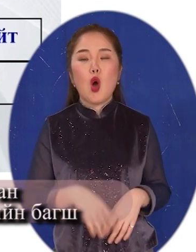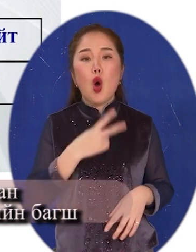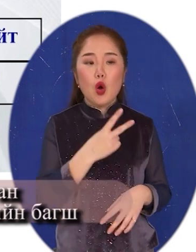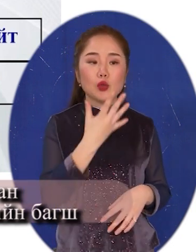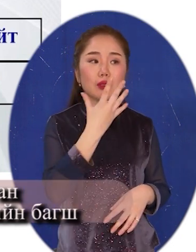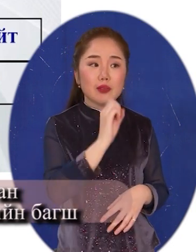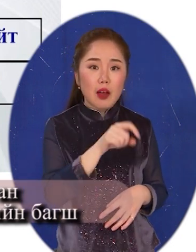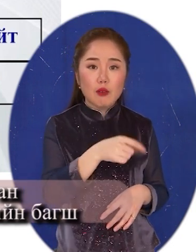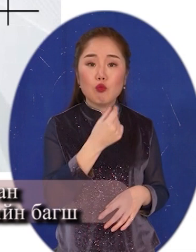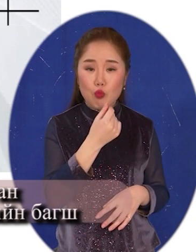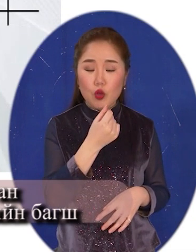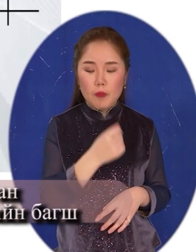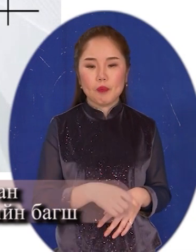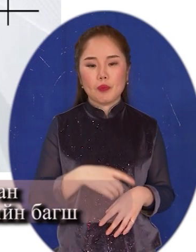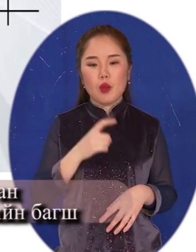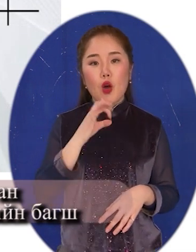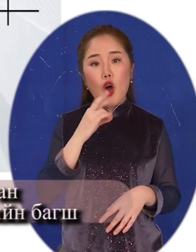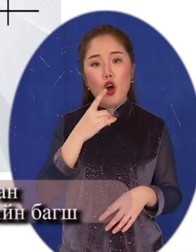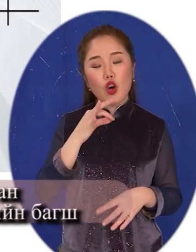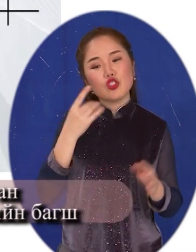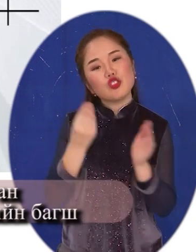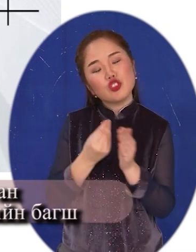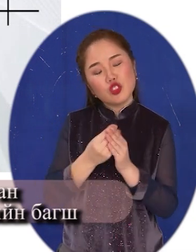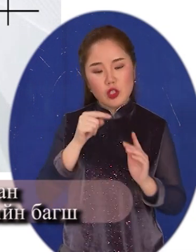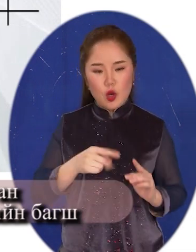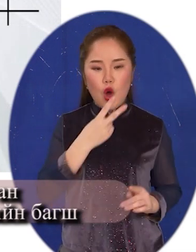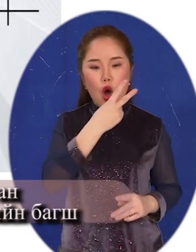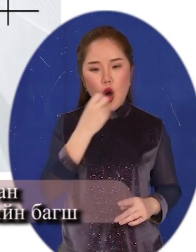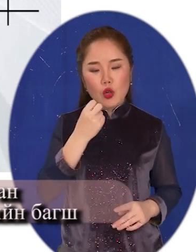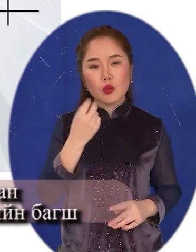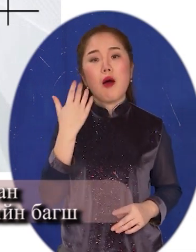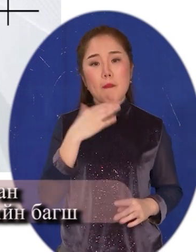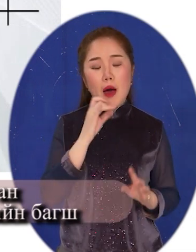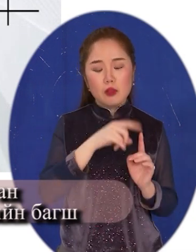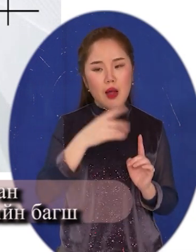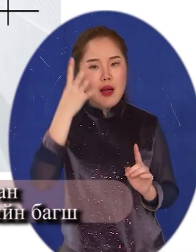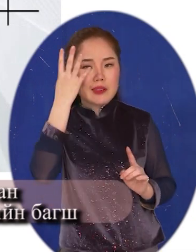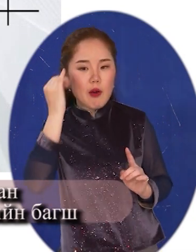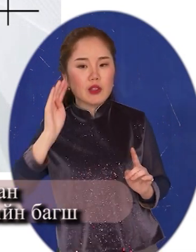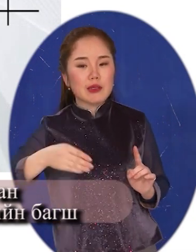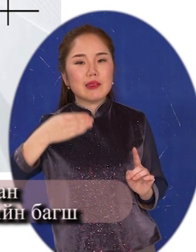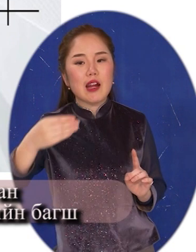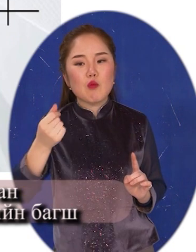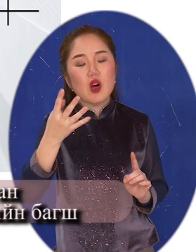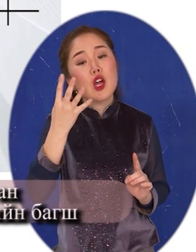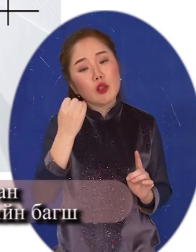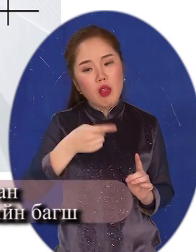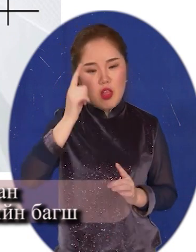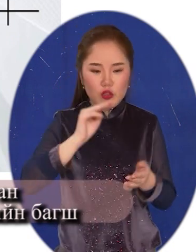qoŋğırda 200 tögürük bolğan bolsa, 5 günden keyin neşe tögürük boladı degende eseptep